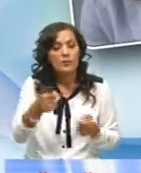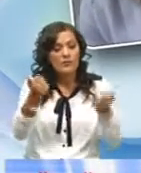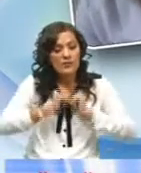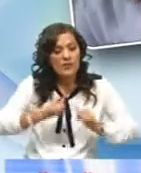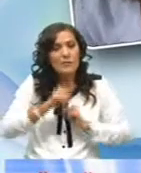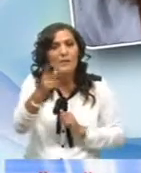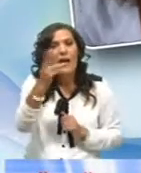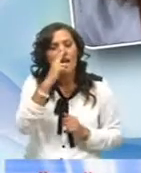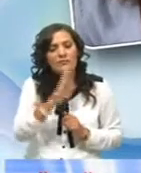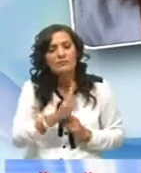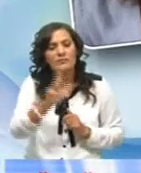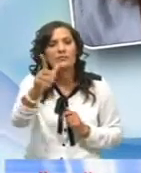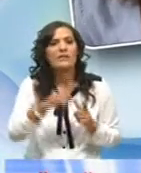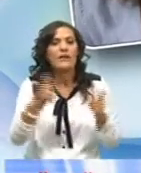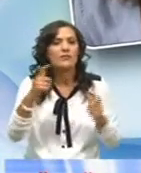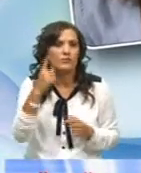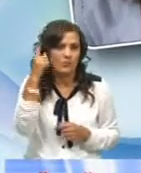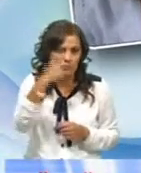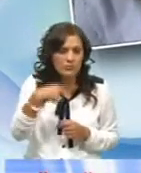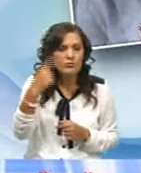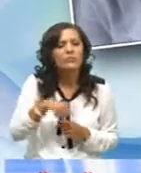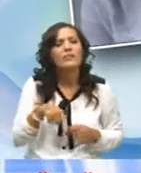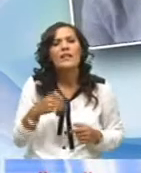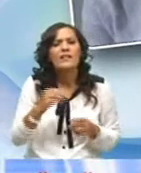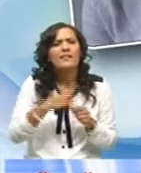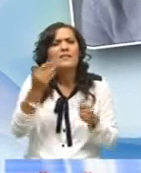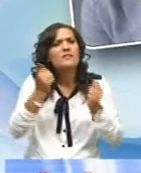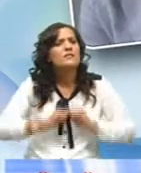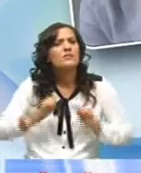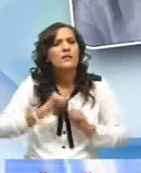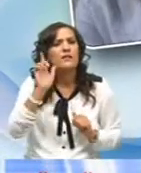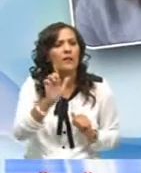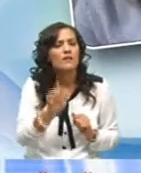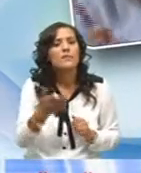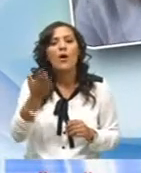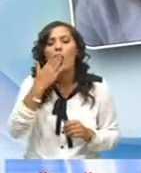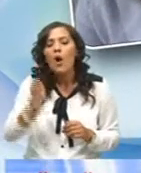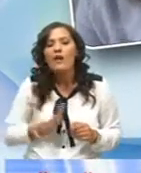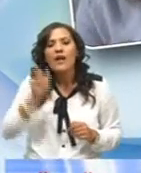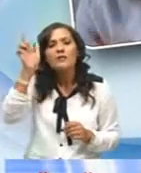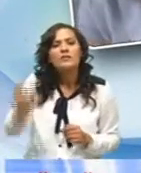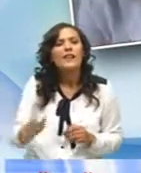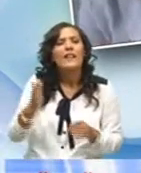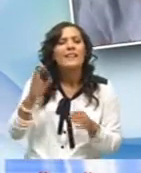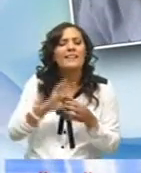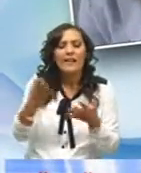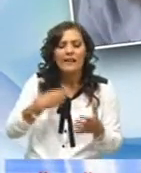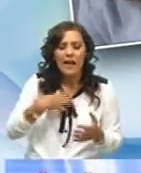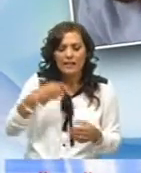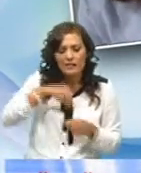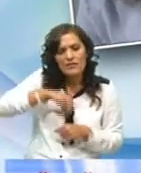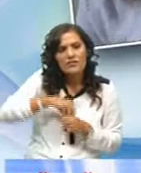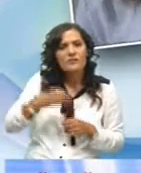çalışma bir alışkanlık olarak gelişiyor Çünkü Peki nasıl bir ders çalışacak öğrenci neleri kendi içinde